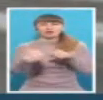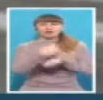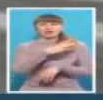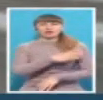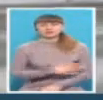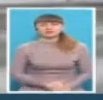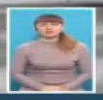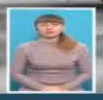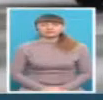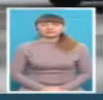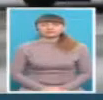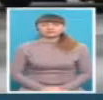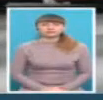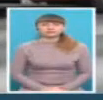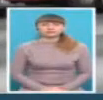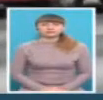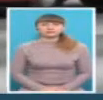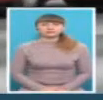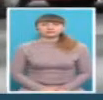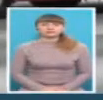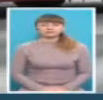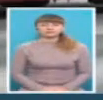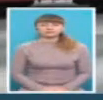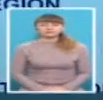Жолаушысы қалалық аурухананың жансақтау бөліміне жеткізілді.